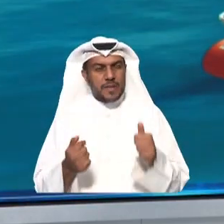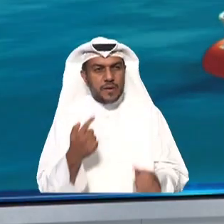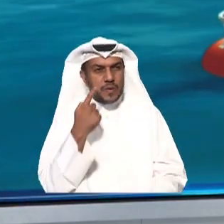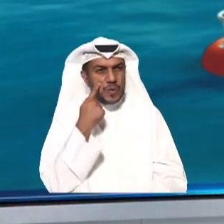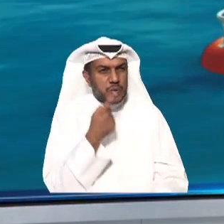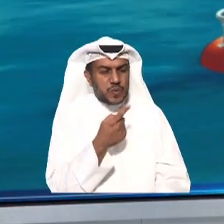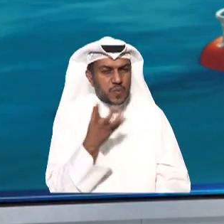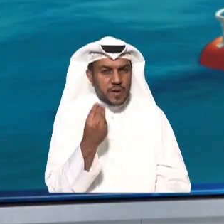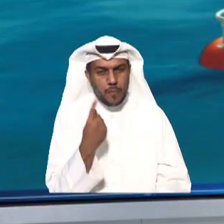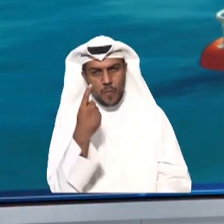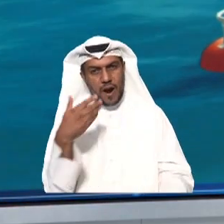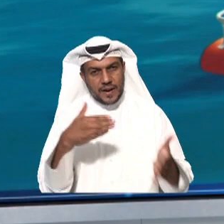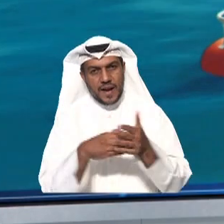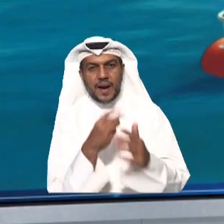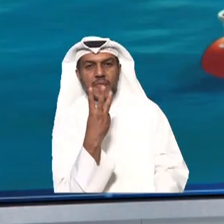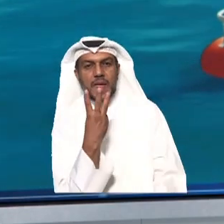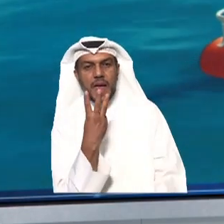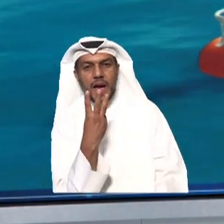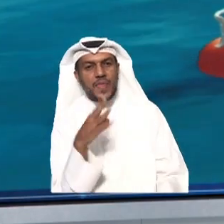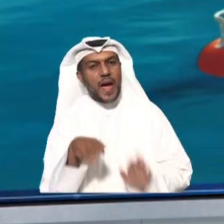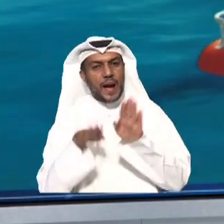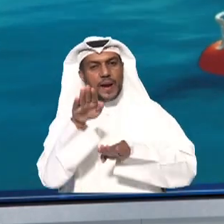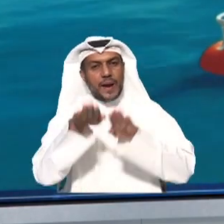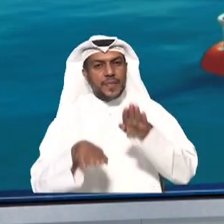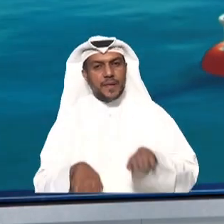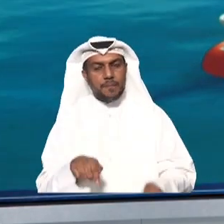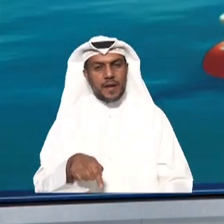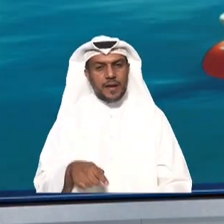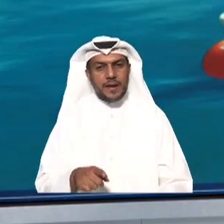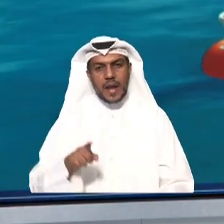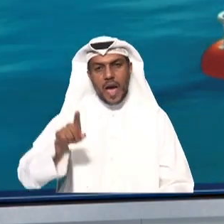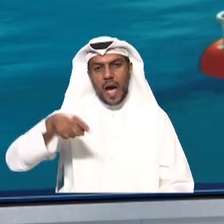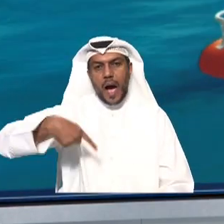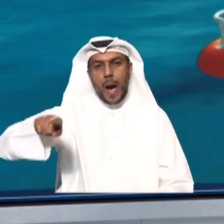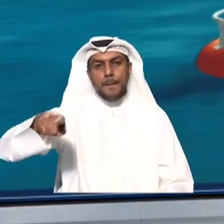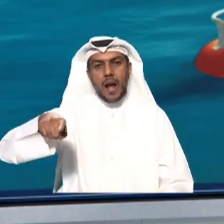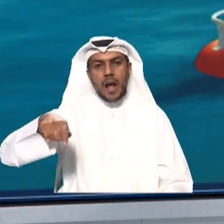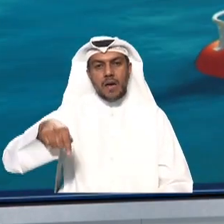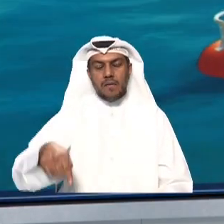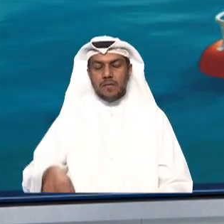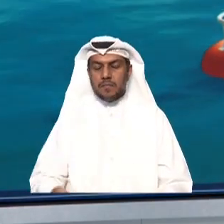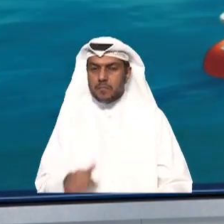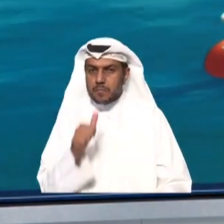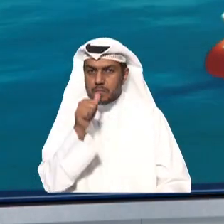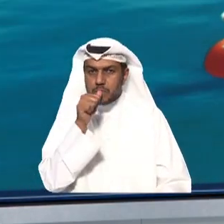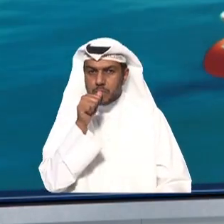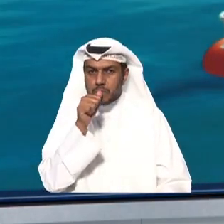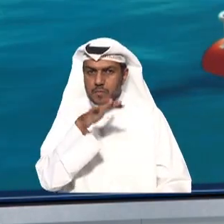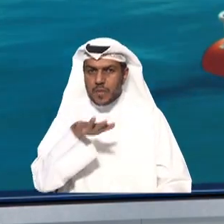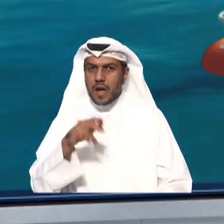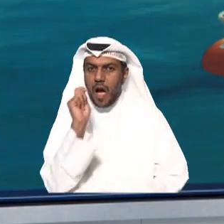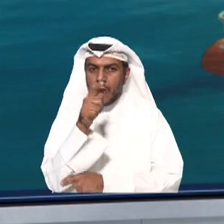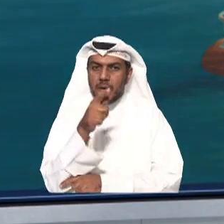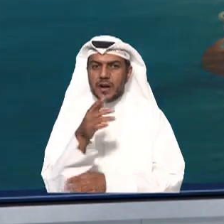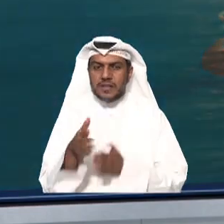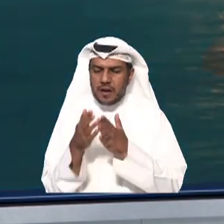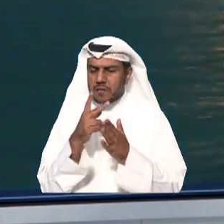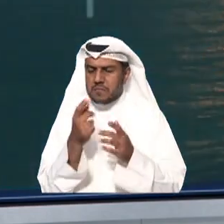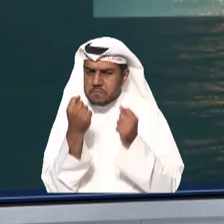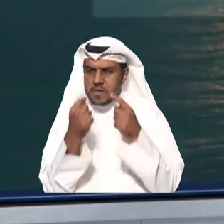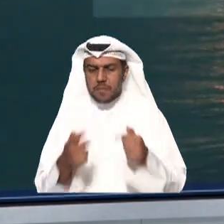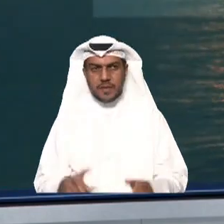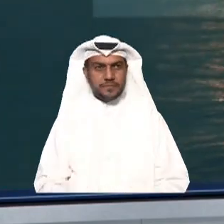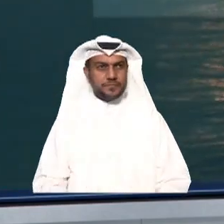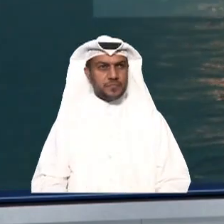ارتفاع الموج ما بين 1 إلى 3 أقدام، ولازلنا في فترات الحمل اللي تكون فيها تيارات الماي قوية. المواقيت بإذن الله حسب